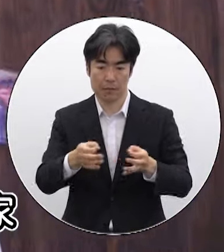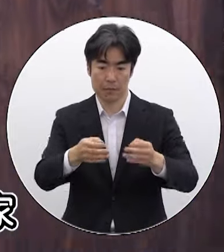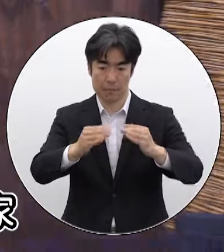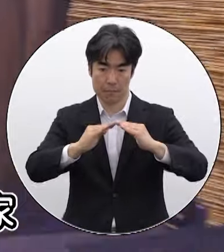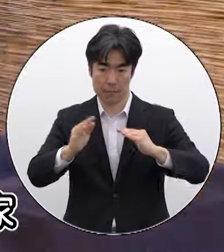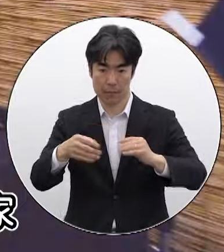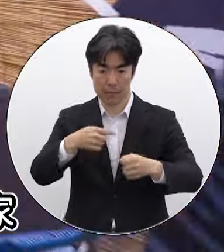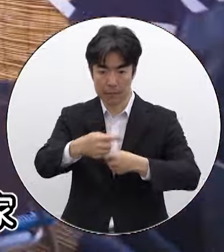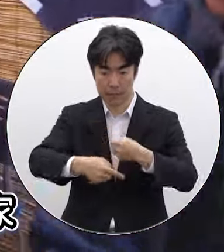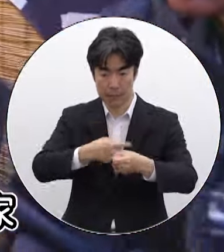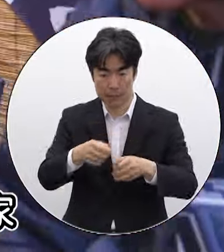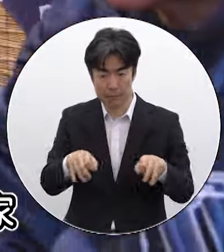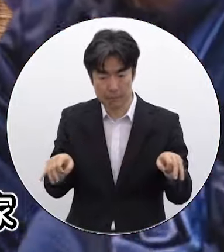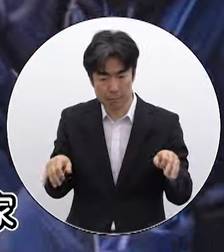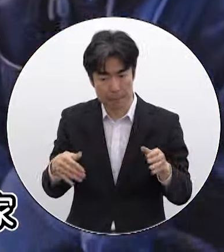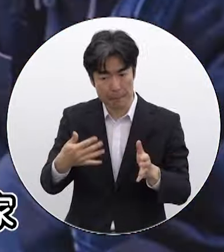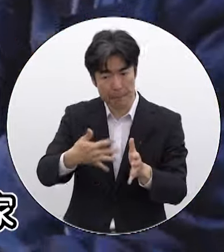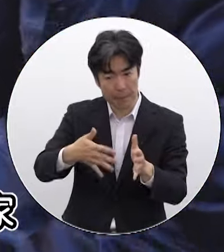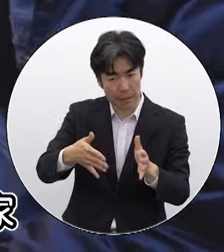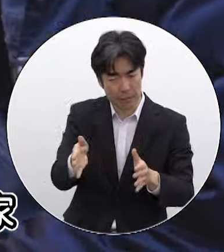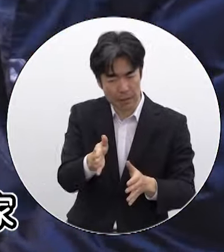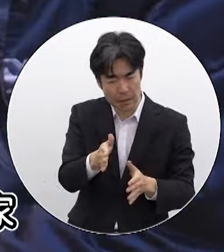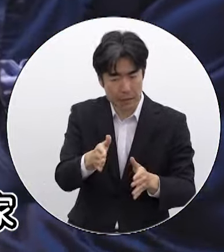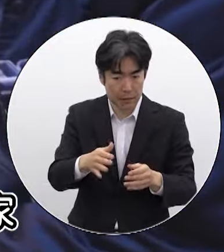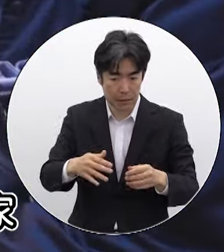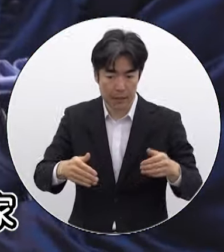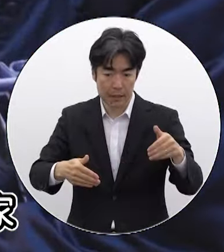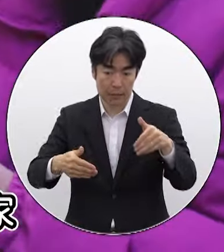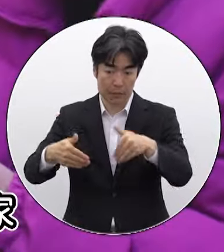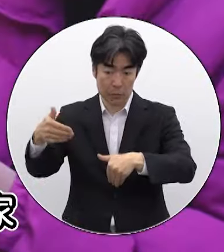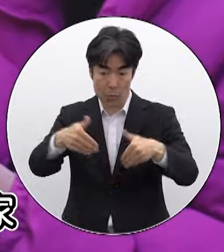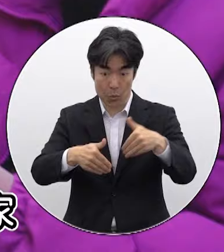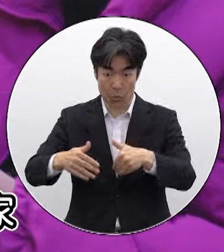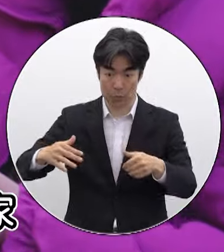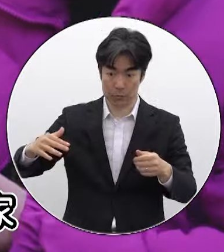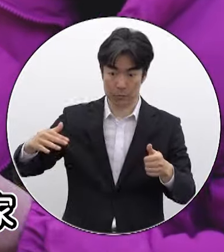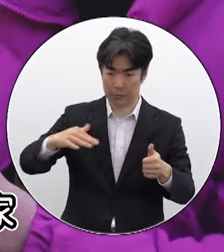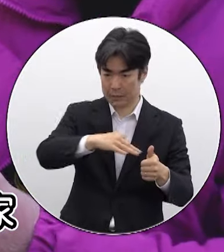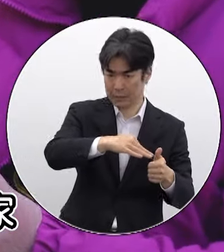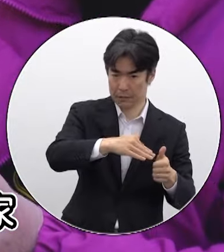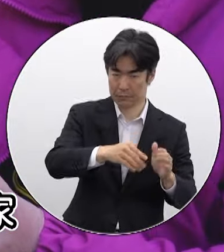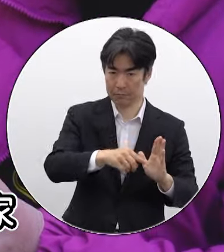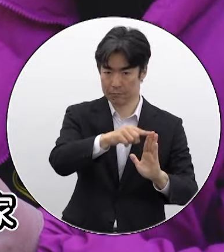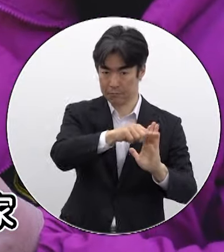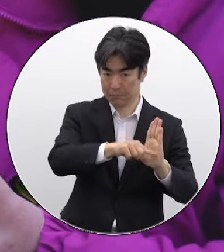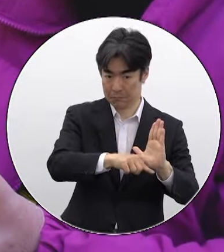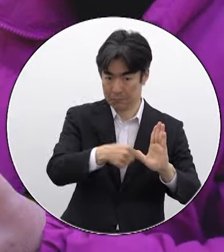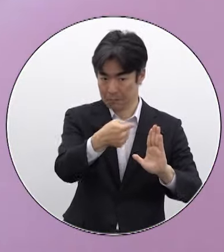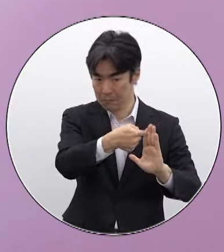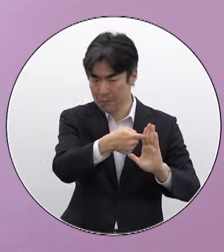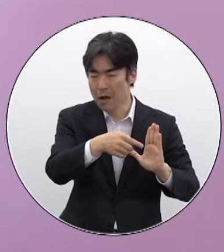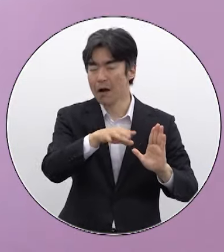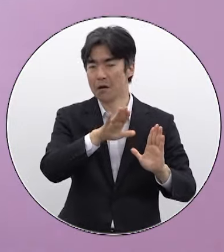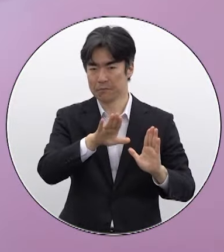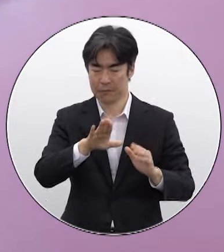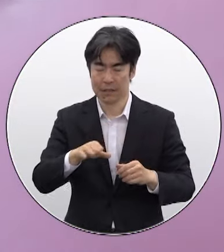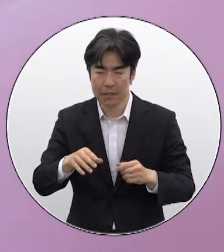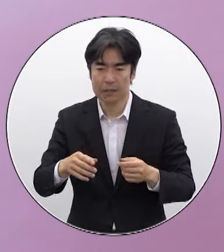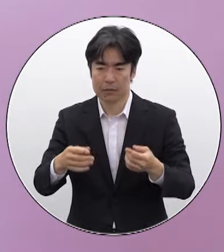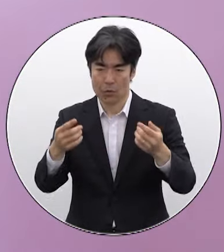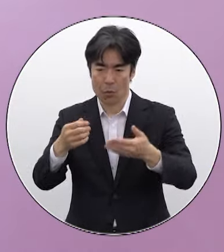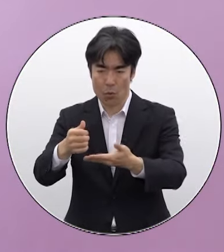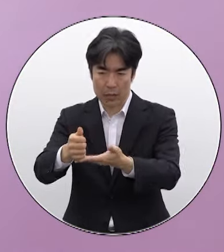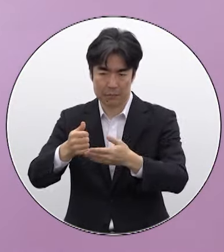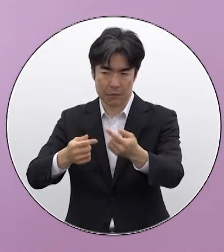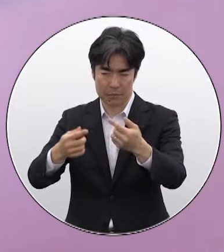オープンから1年足らずで人気投票上位にランクインした武蔵野うどん越谷、すでにたくさんの常連客